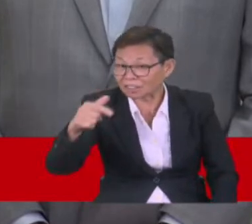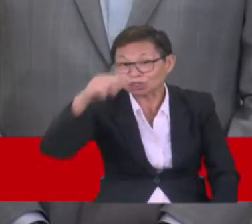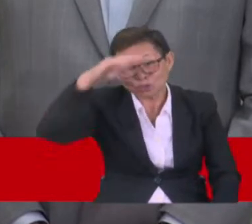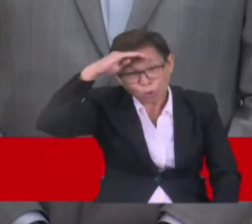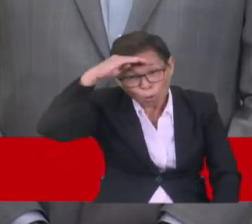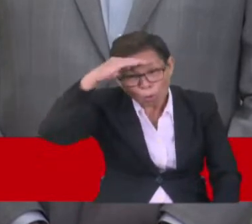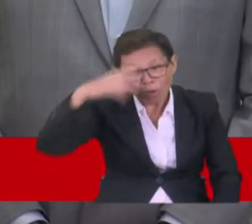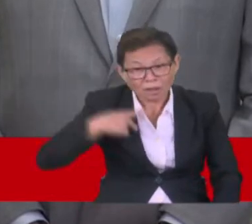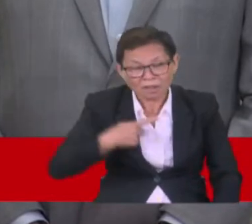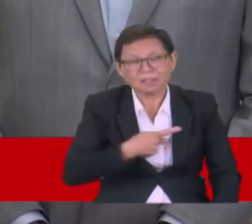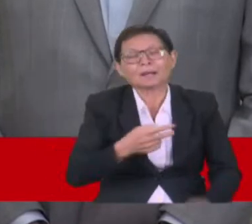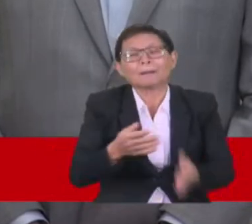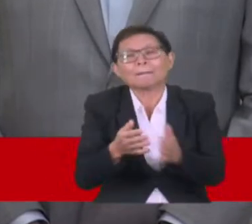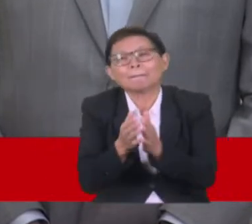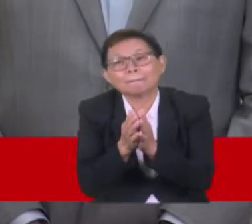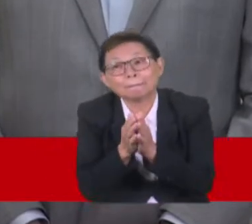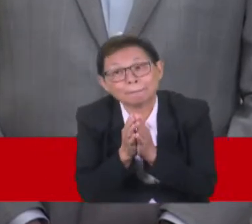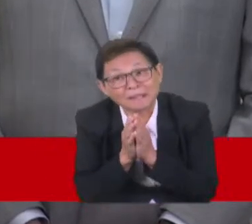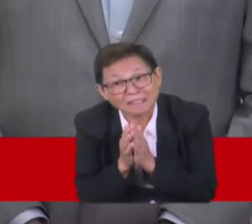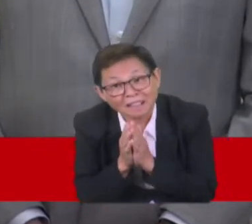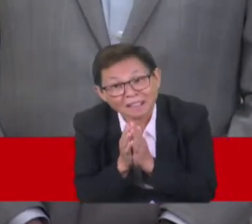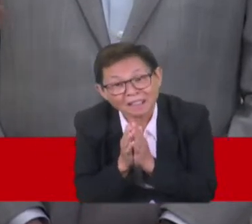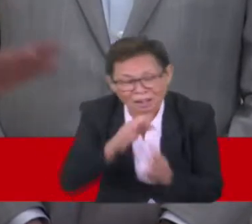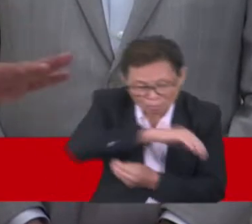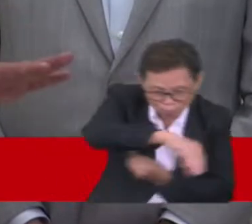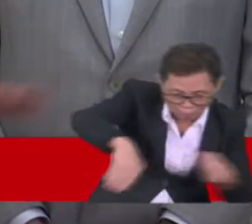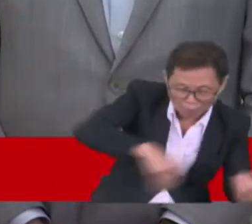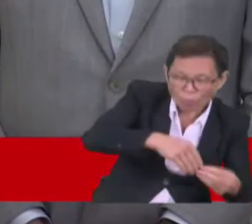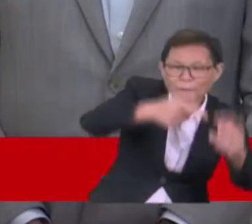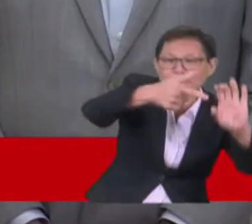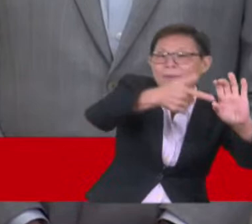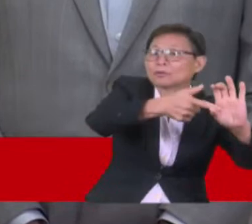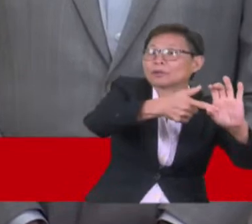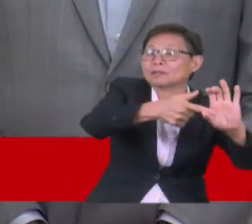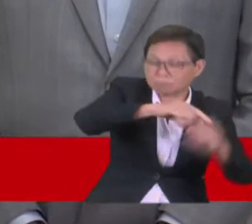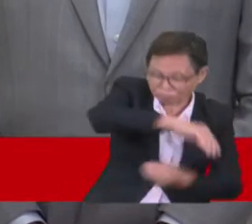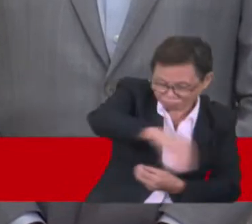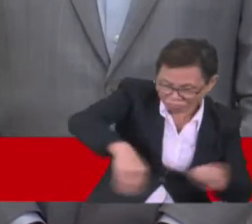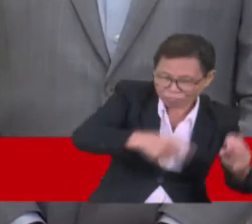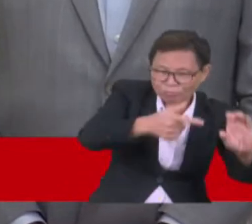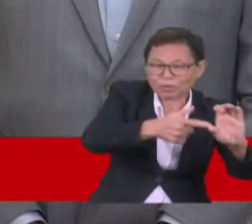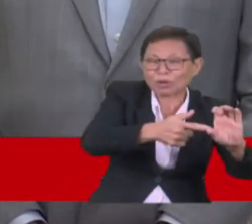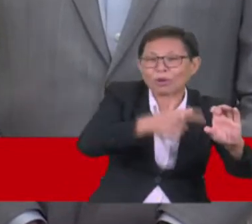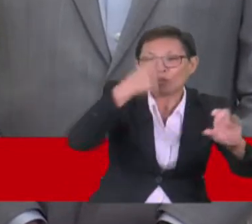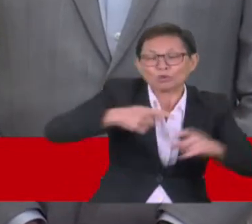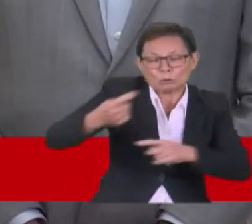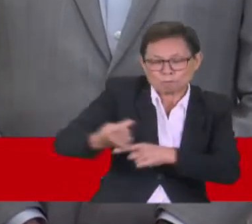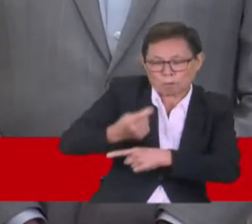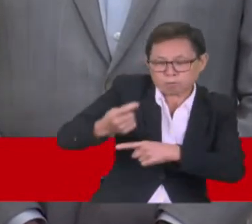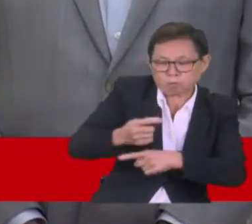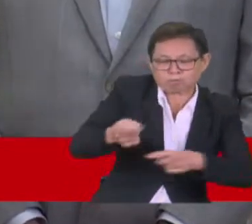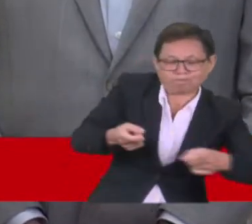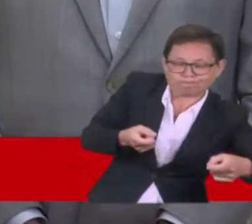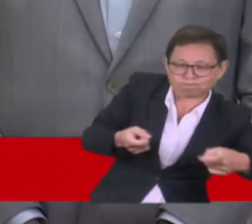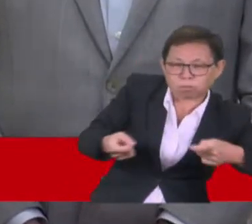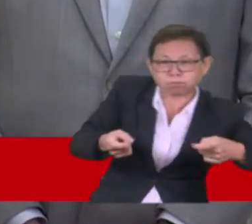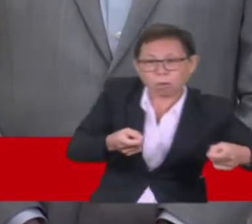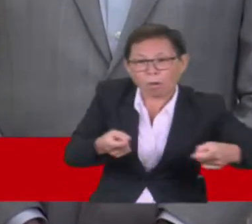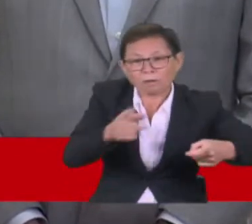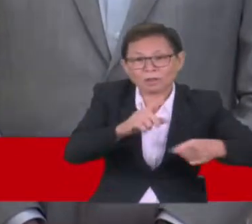akan minta diambil alih oleh Petronas untuk melatih mengurus